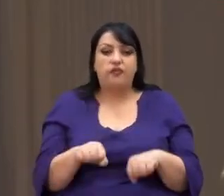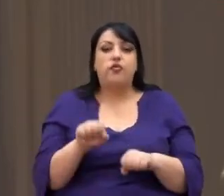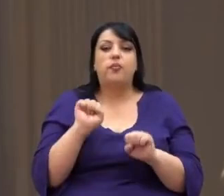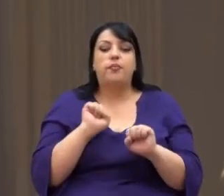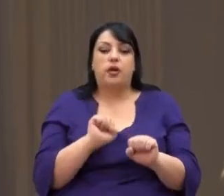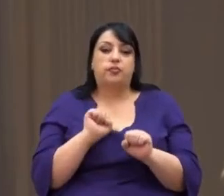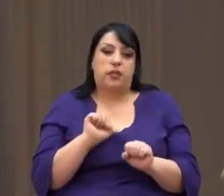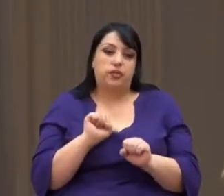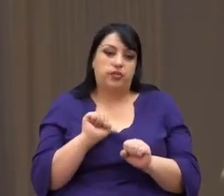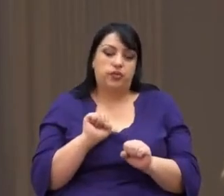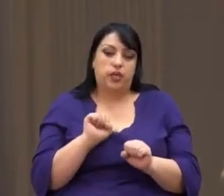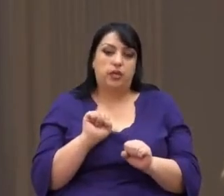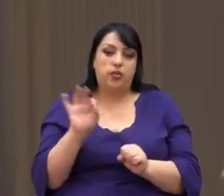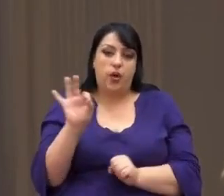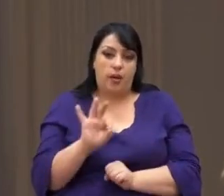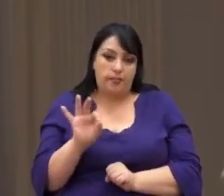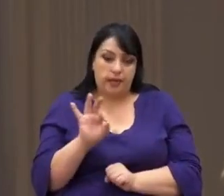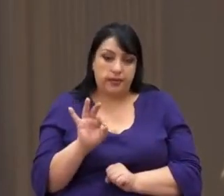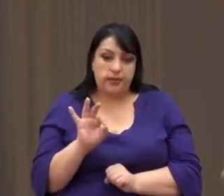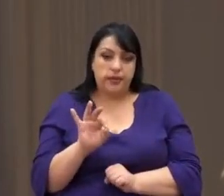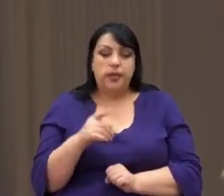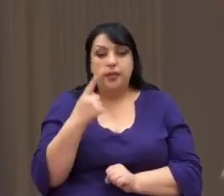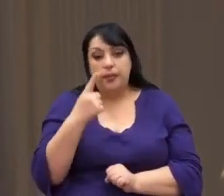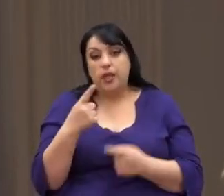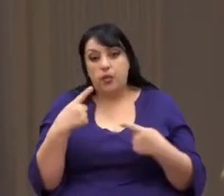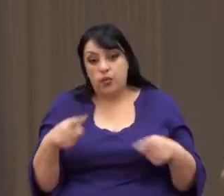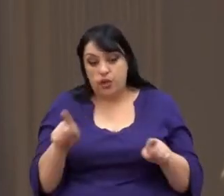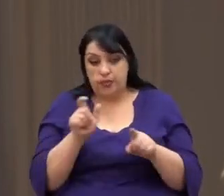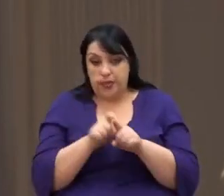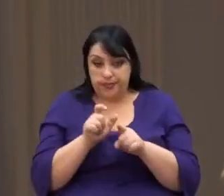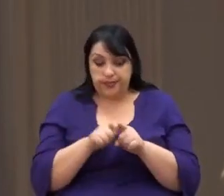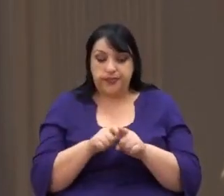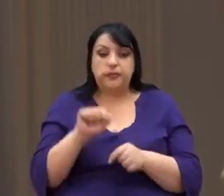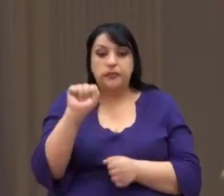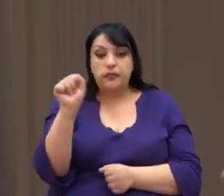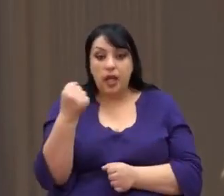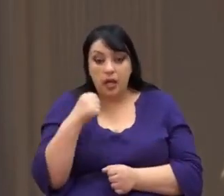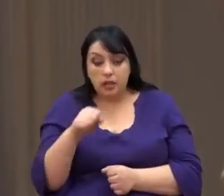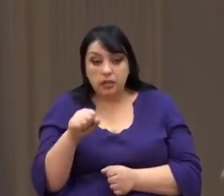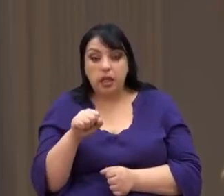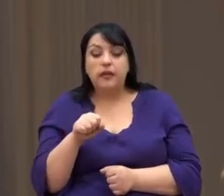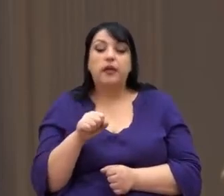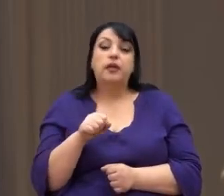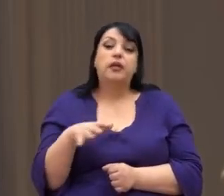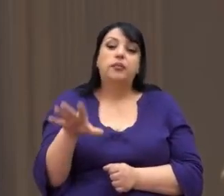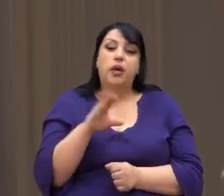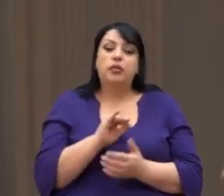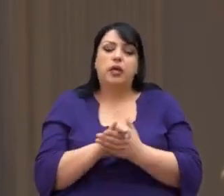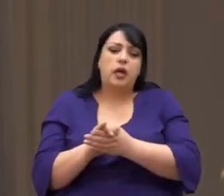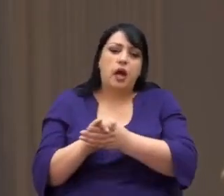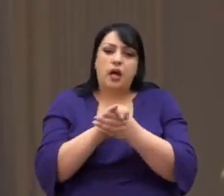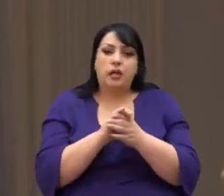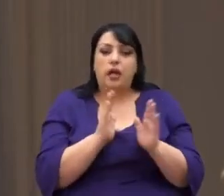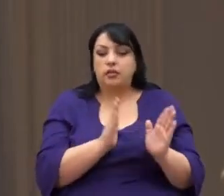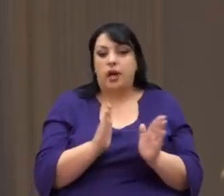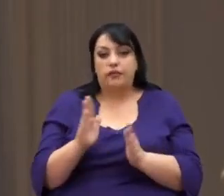պաշտպանության ուղղությամբ։ Մեկ այլ մեջբերում. Արցախյան հիմնախնդրի բացառապես խաղաղ կարգավորման համար առանցքային